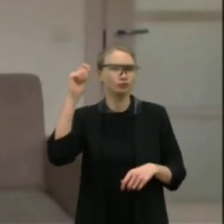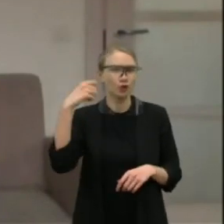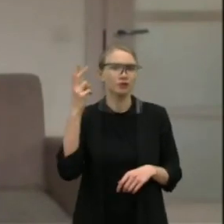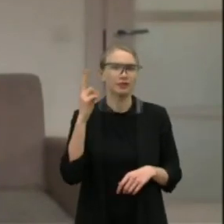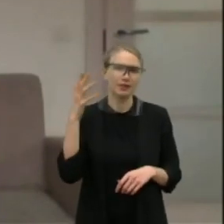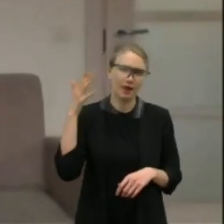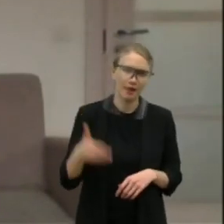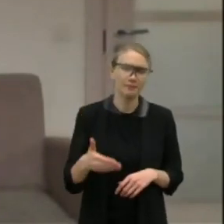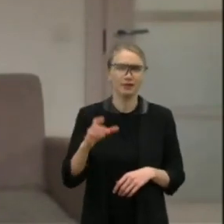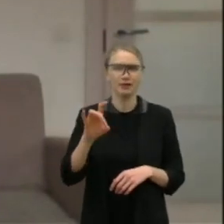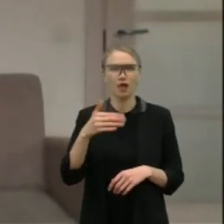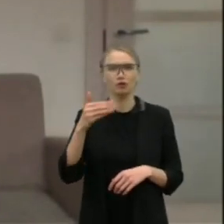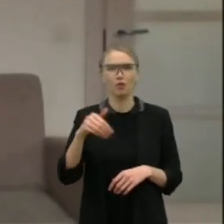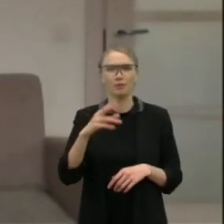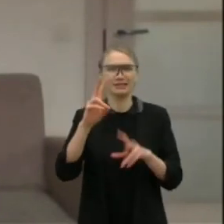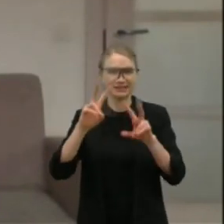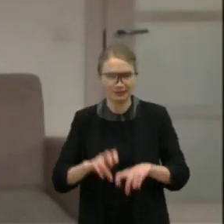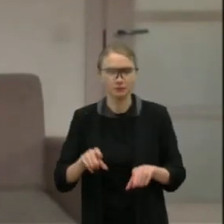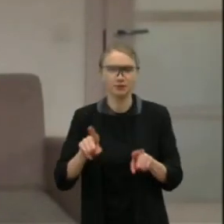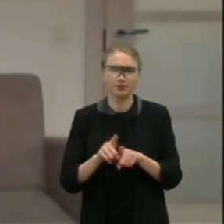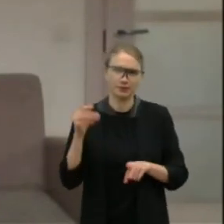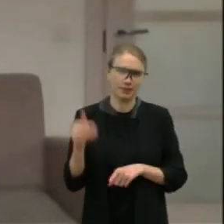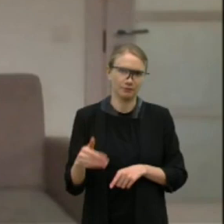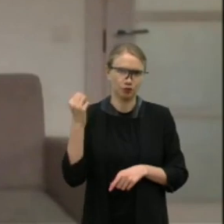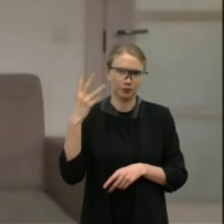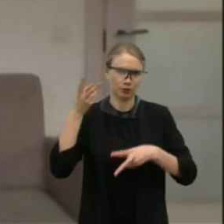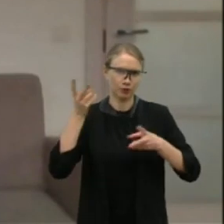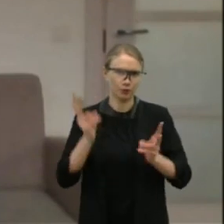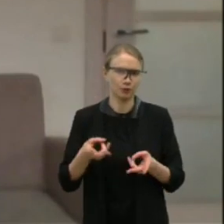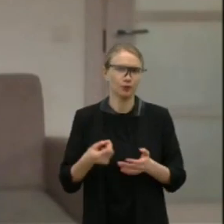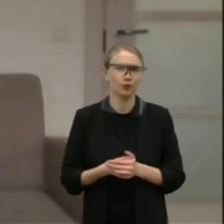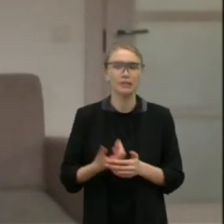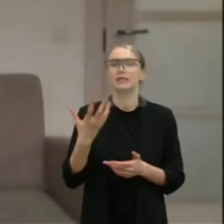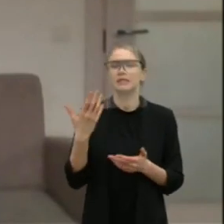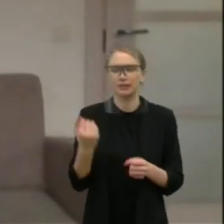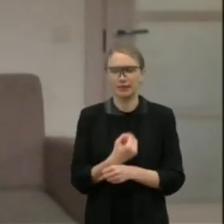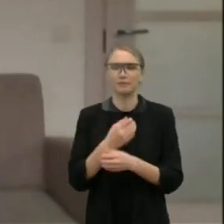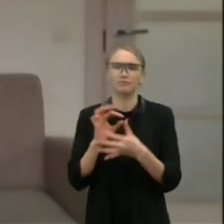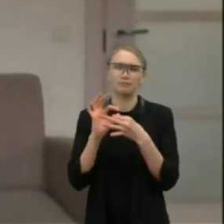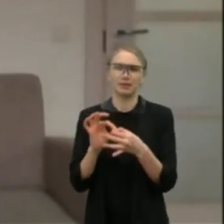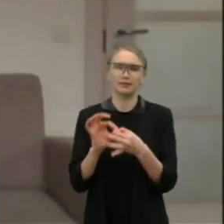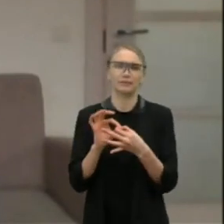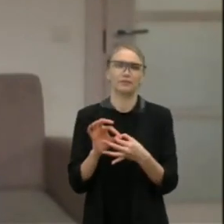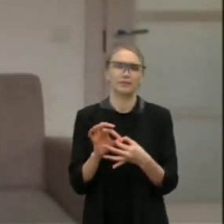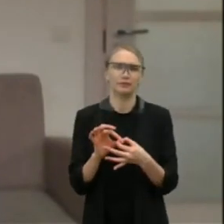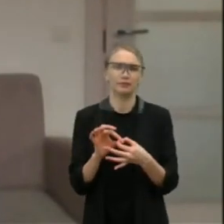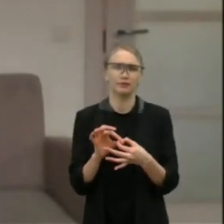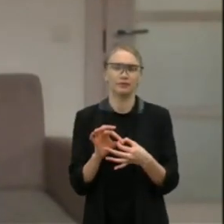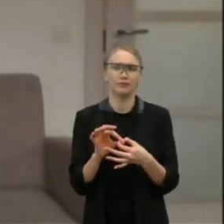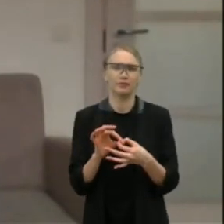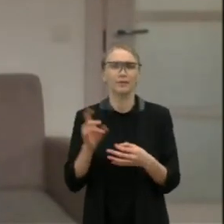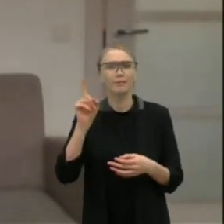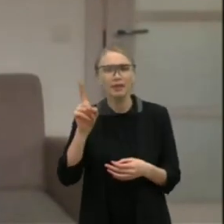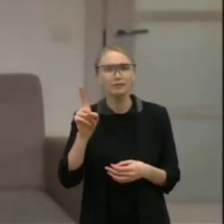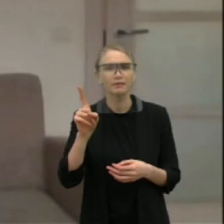kurie atlieka tos tyrimus, be abejo, visi supranta tą reikalingumą ir bendradarbiavimas vyksta, tik tai tiek, kad tai turėtų būti